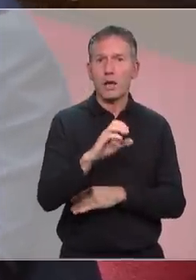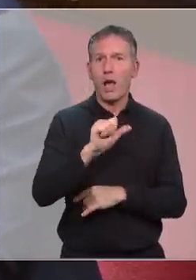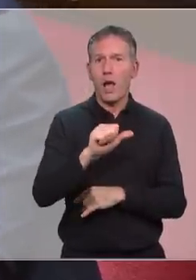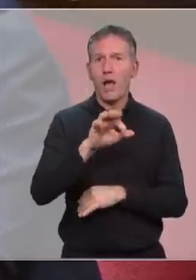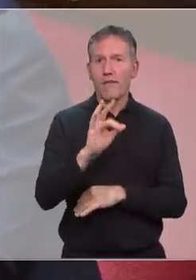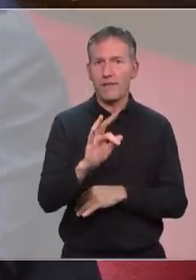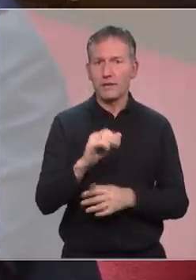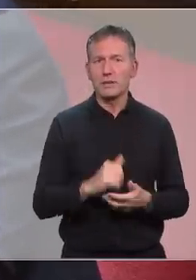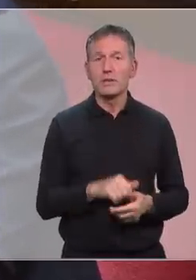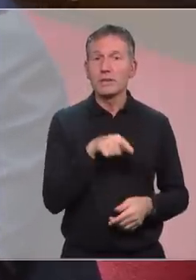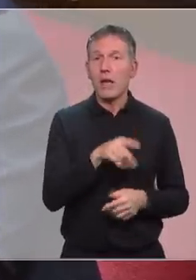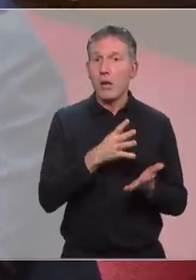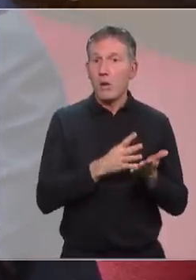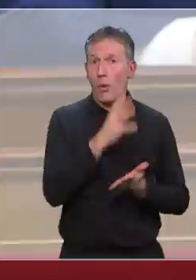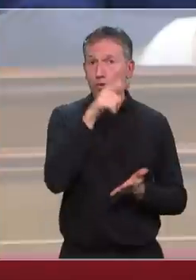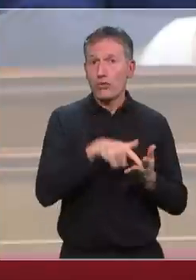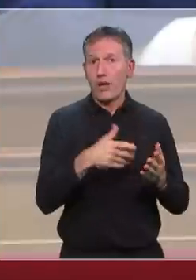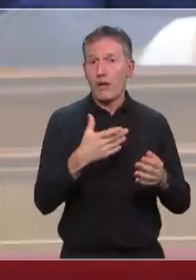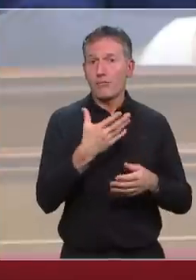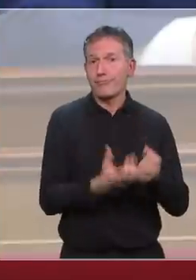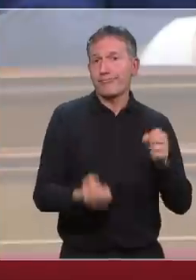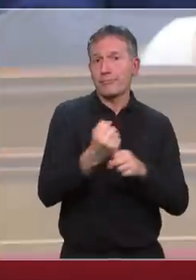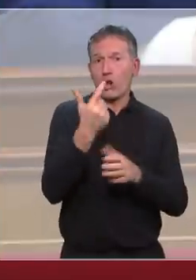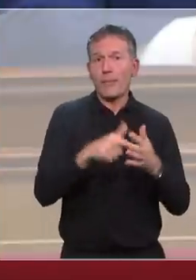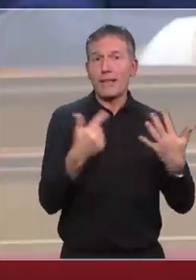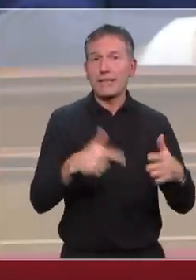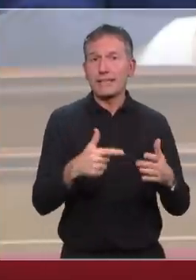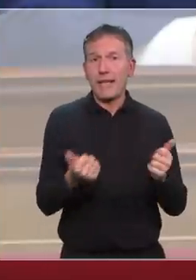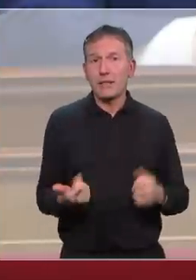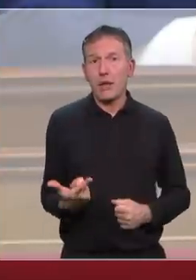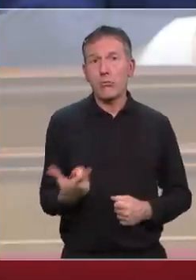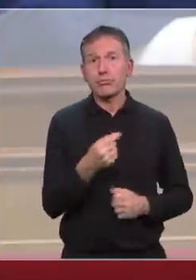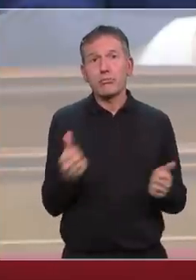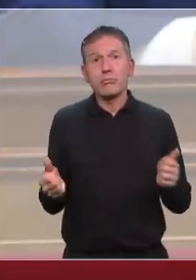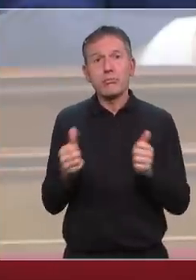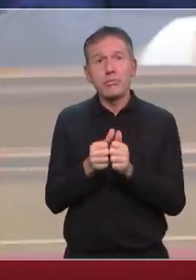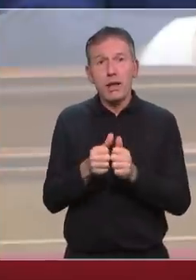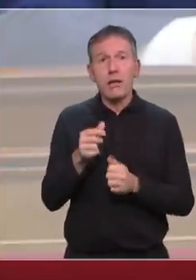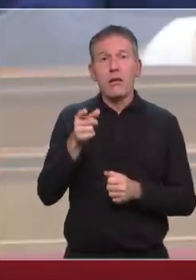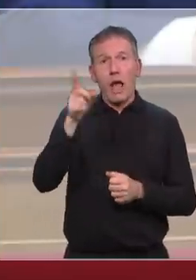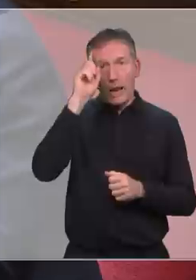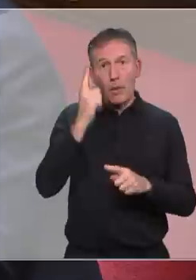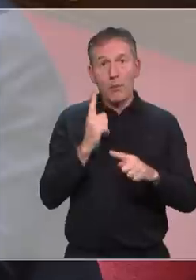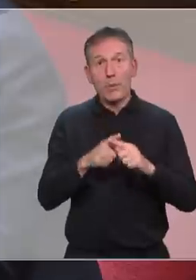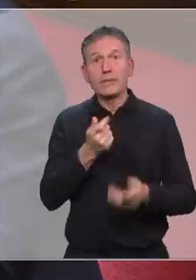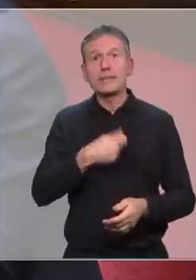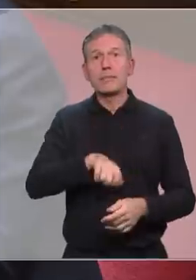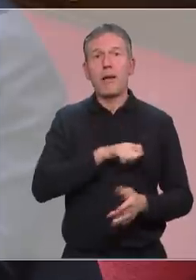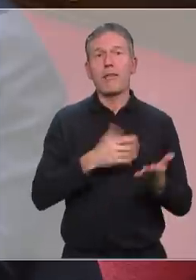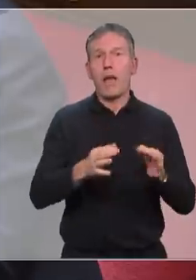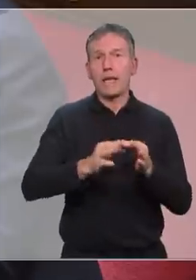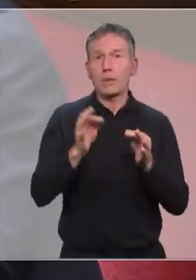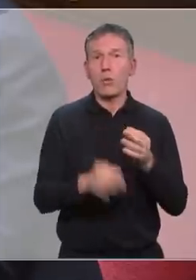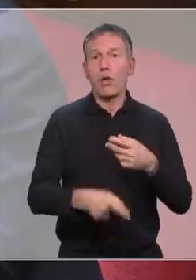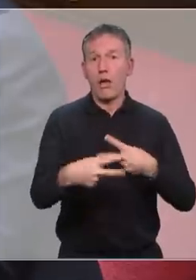Ce projet ambitieux lancé en 2017, mené en coopération avec l'Allemagne et l'Espagne, atteint aujourd'hui une